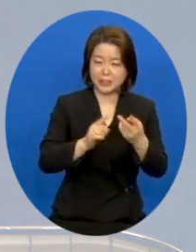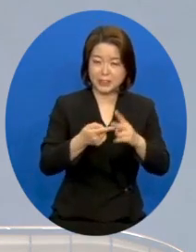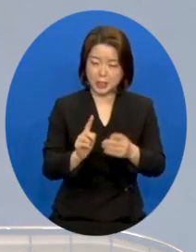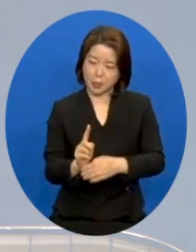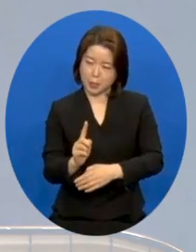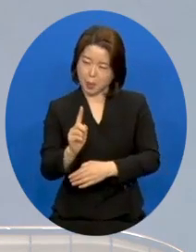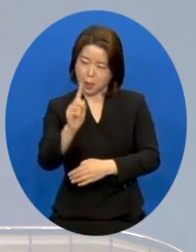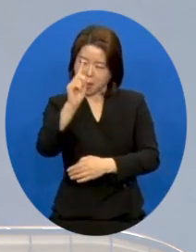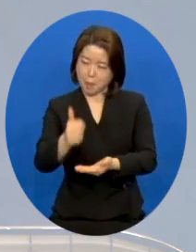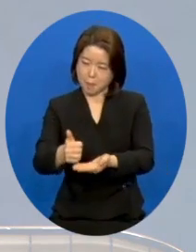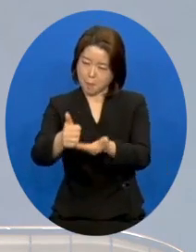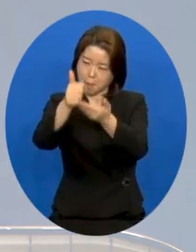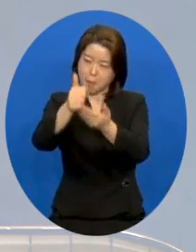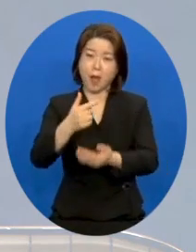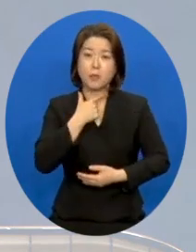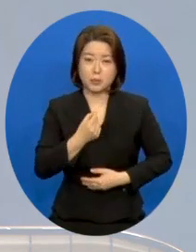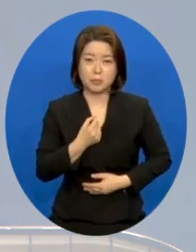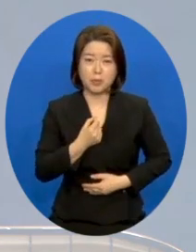싶어